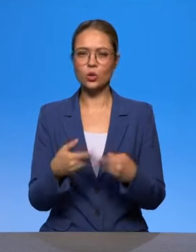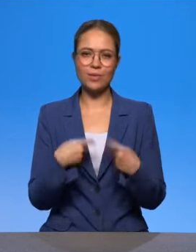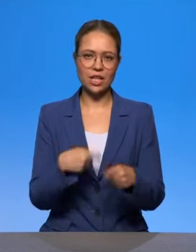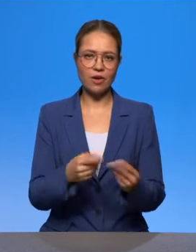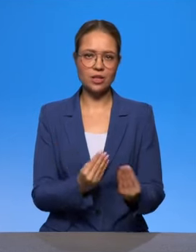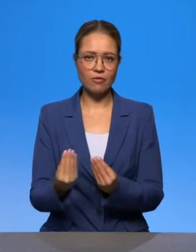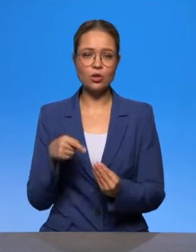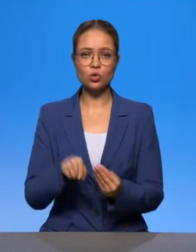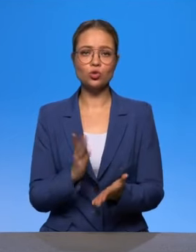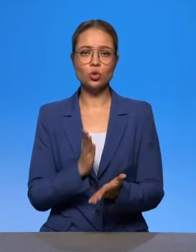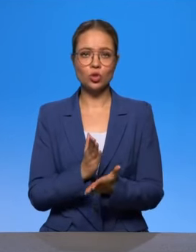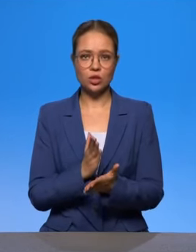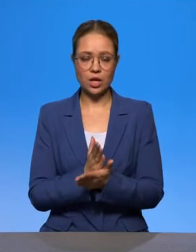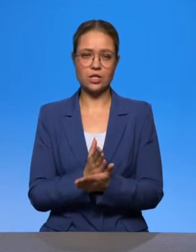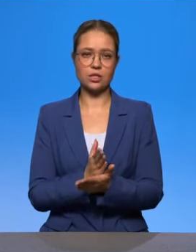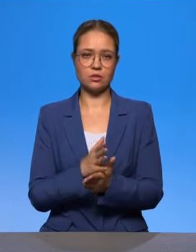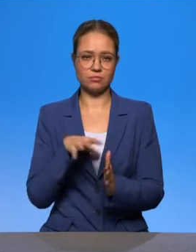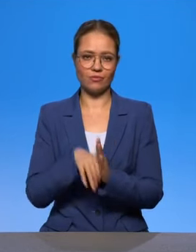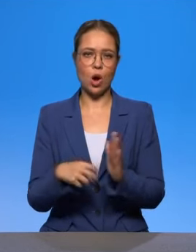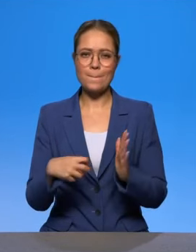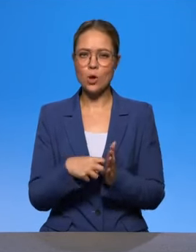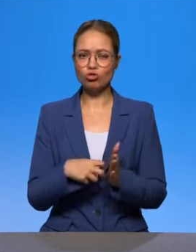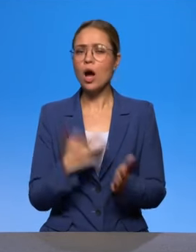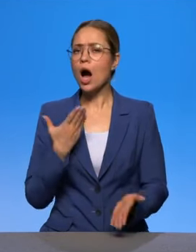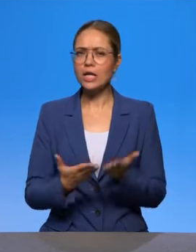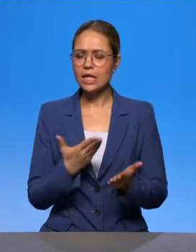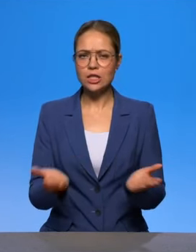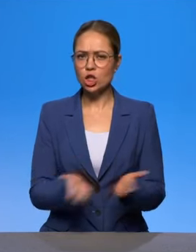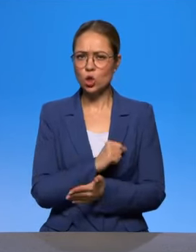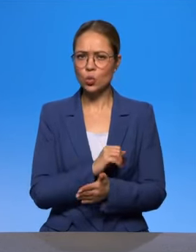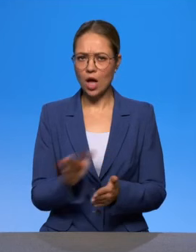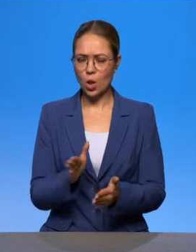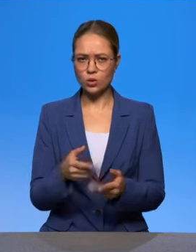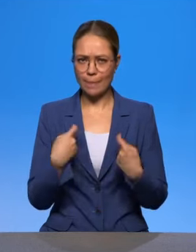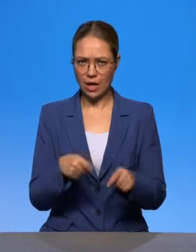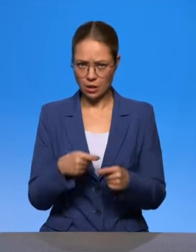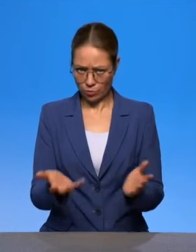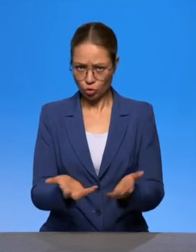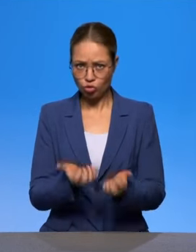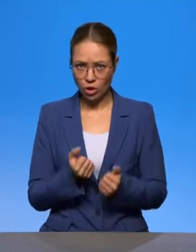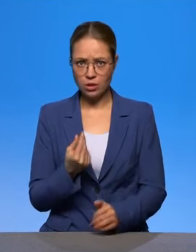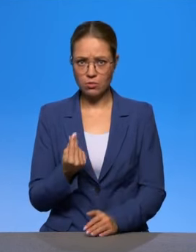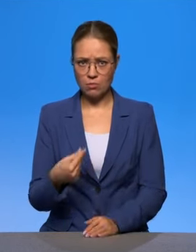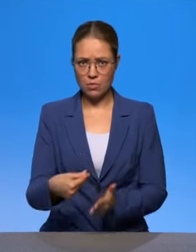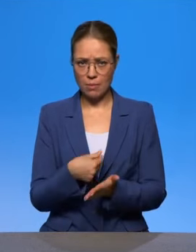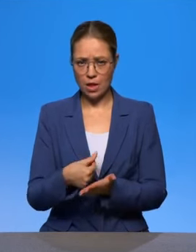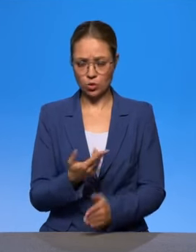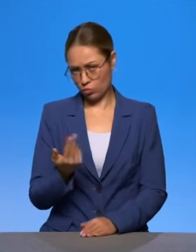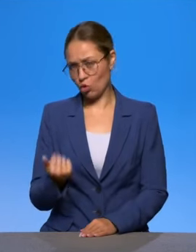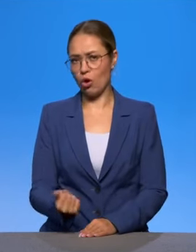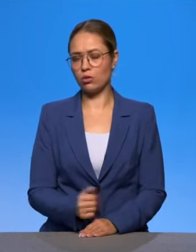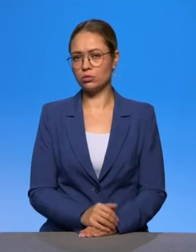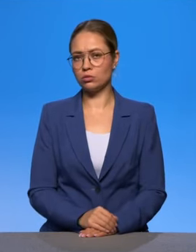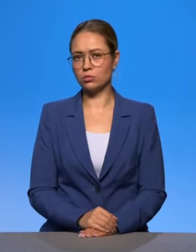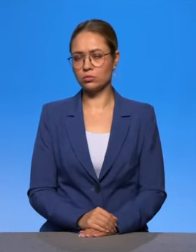в пунктах связи, если не удалось продать. Получаете доплату от руководства? Да.